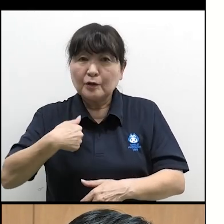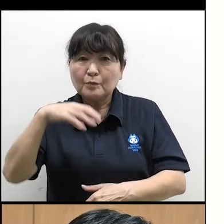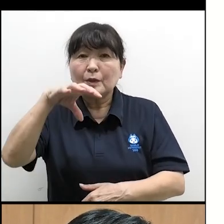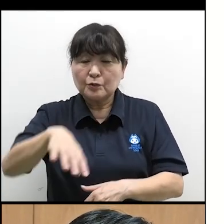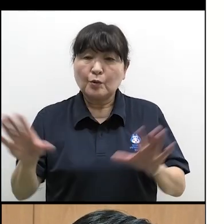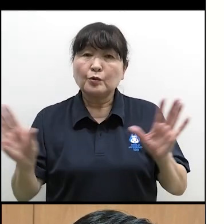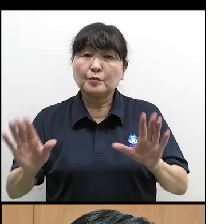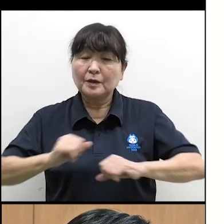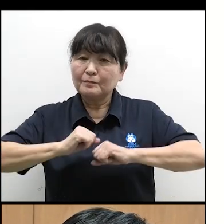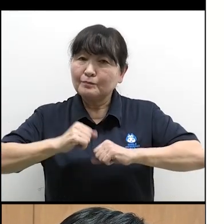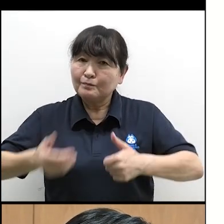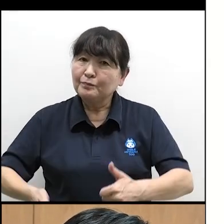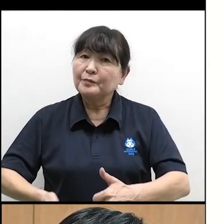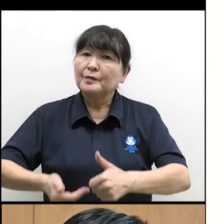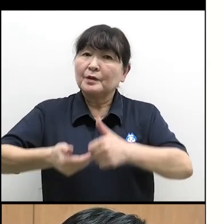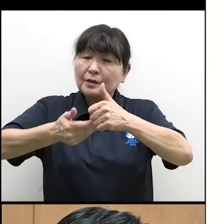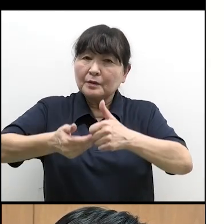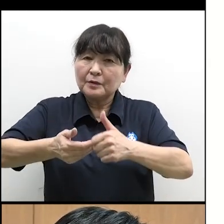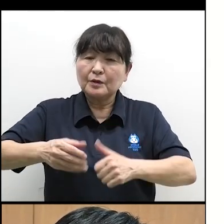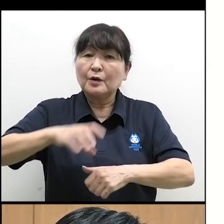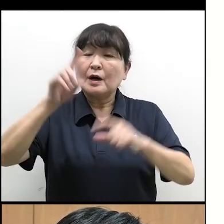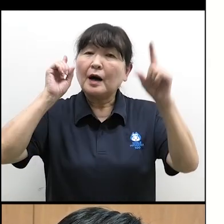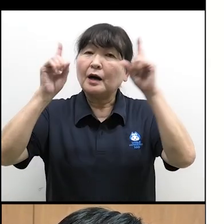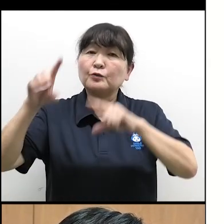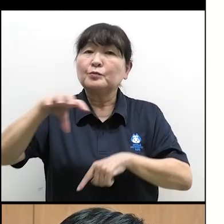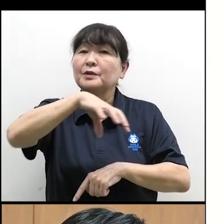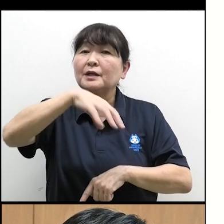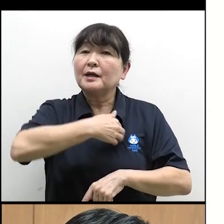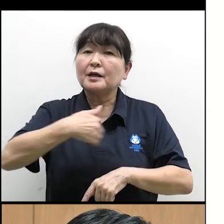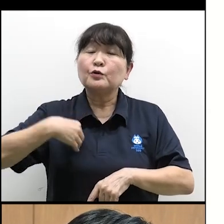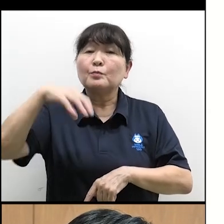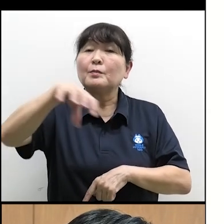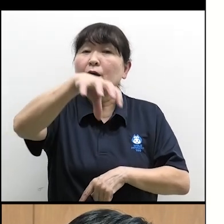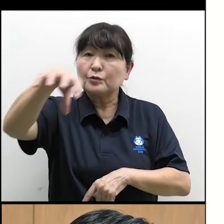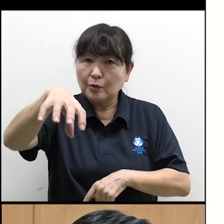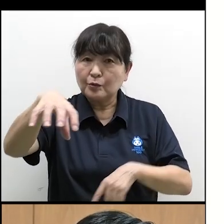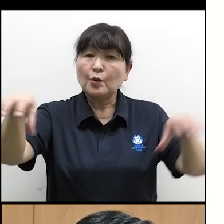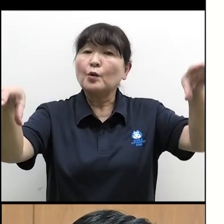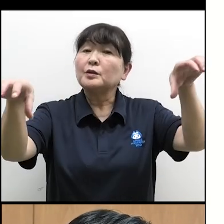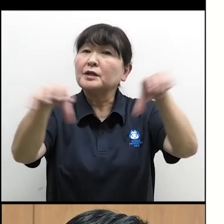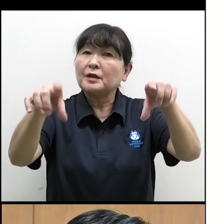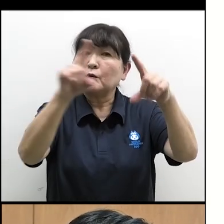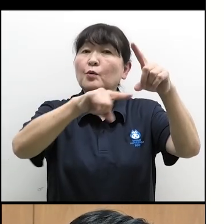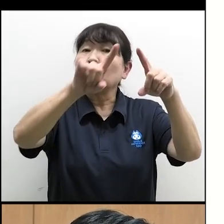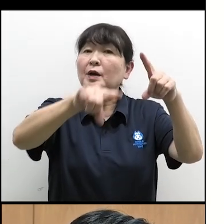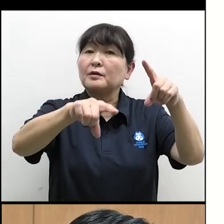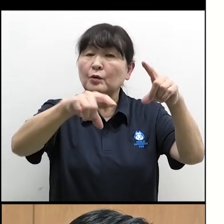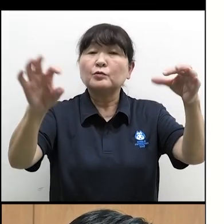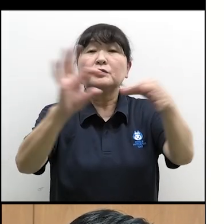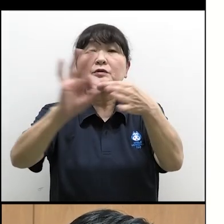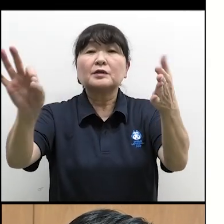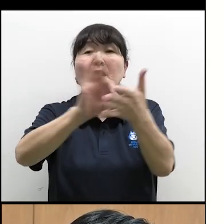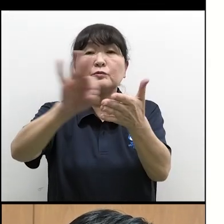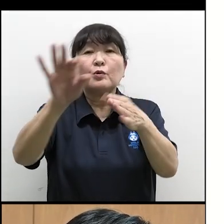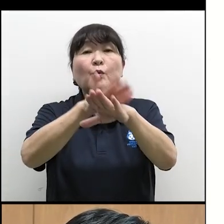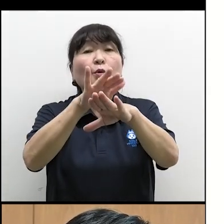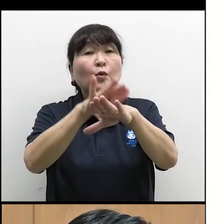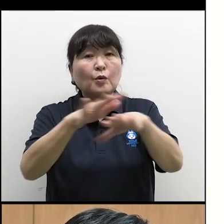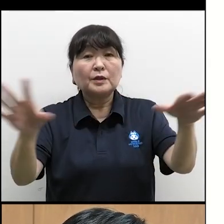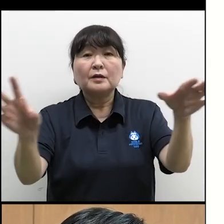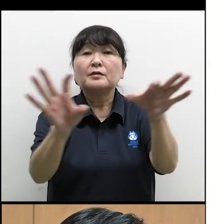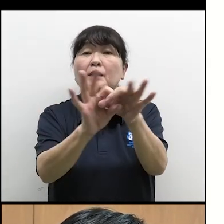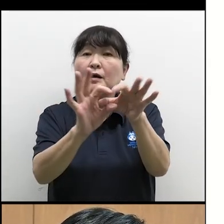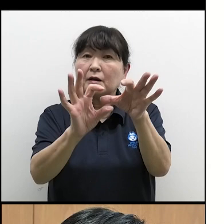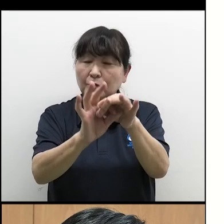な成長を育む遊びの場、そして隣接した公園との一体的な活用、多彩な活動を生み出すきっかけ